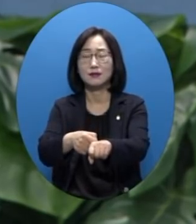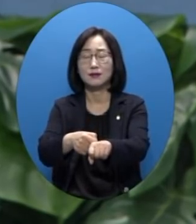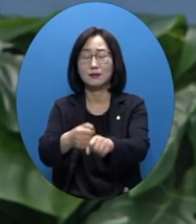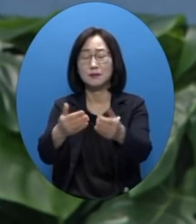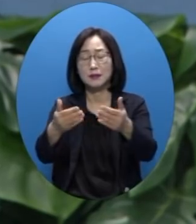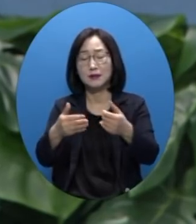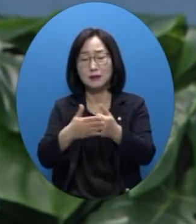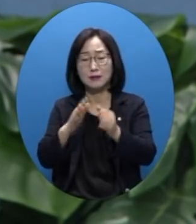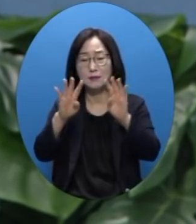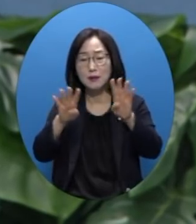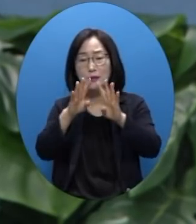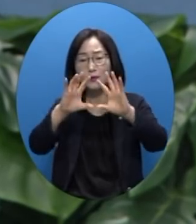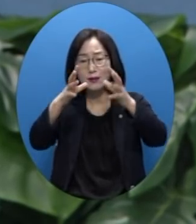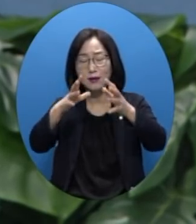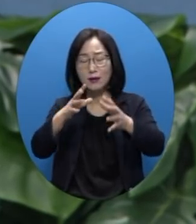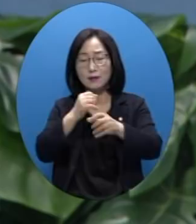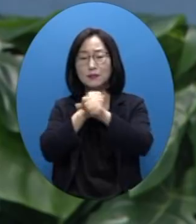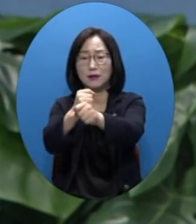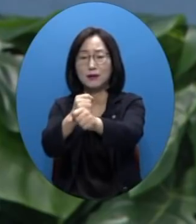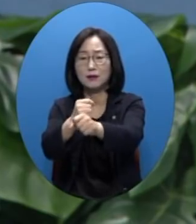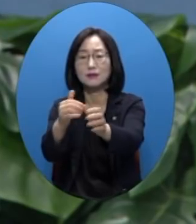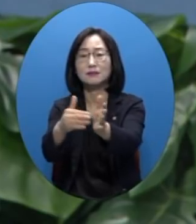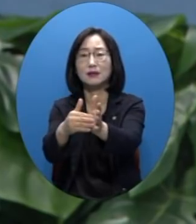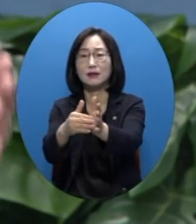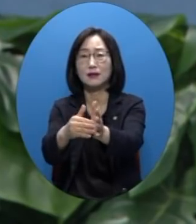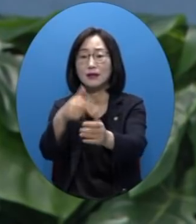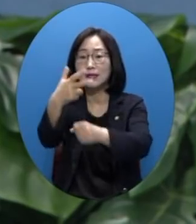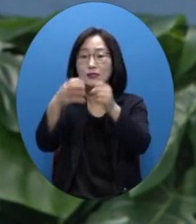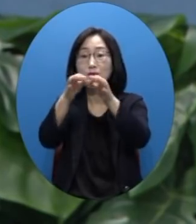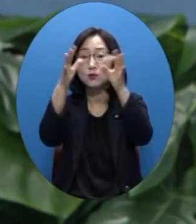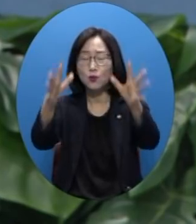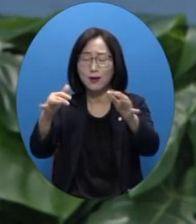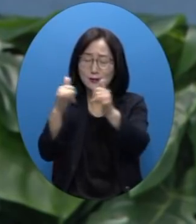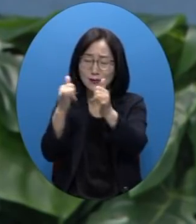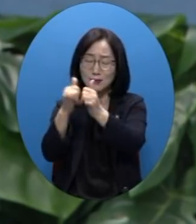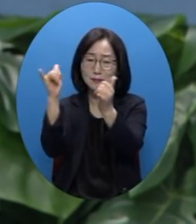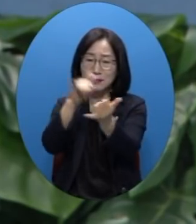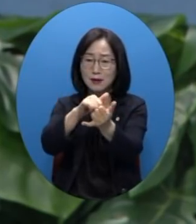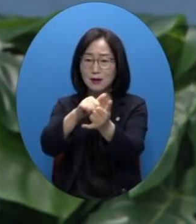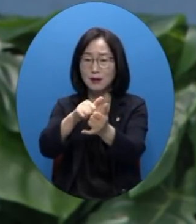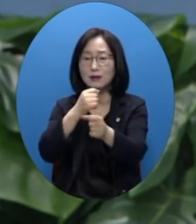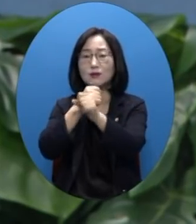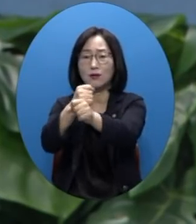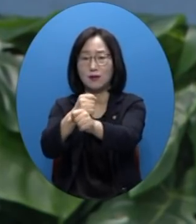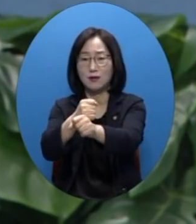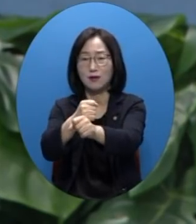바벨론에 포로로 끌려갔습니다. 70년 포로 생활하는 동안에 그들은